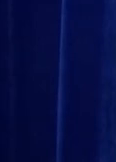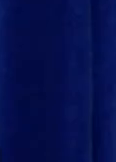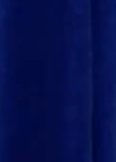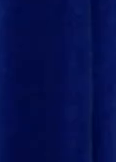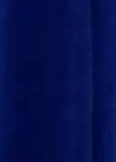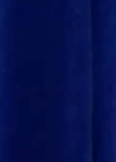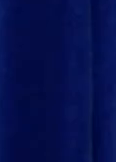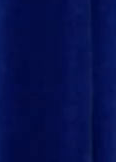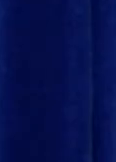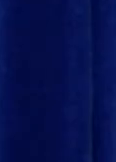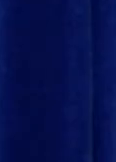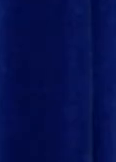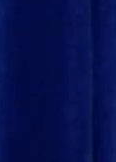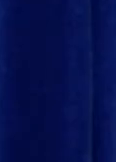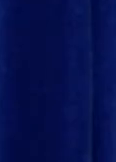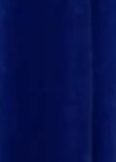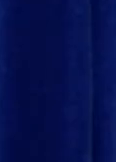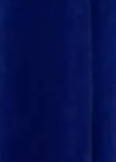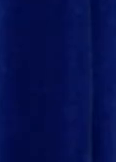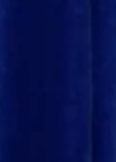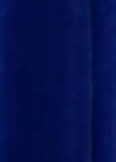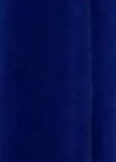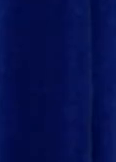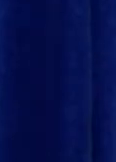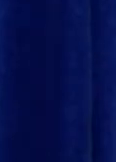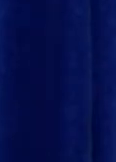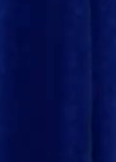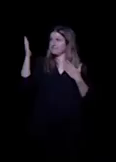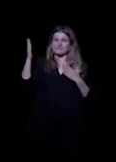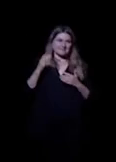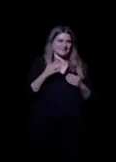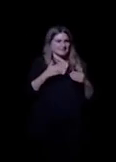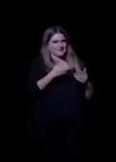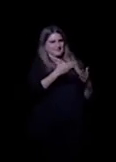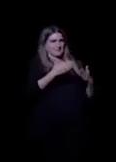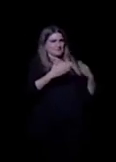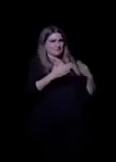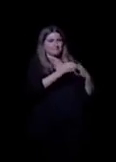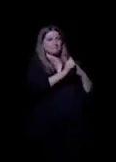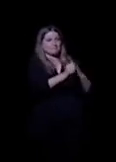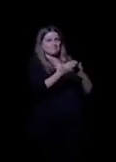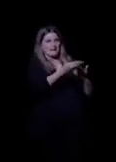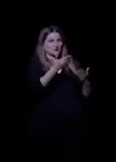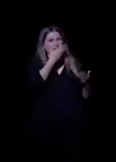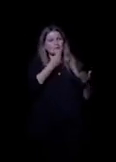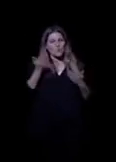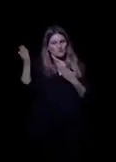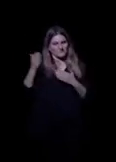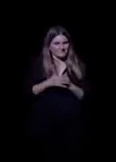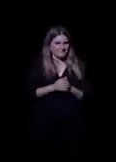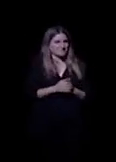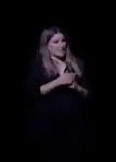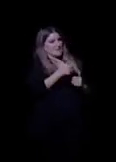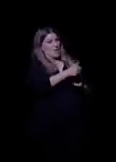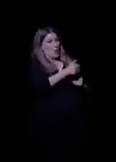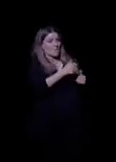Donc, ce manager, notre serial killer, il est beau, hein? Eh bien, notre manager, le serial killer,